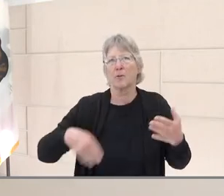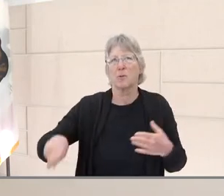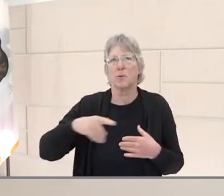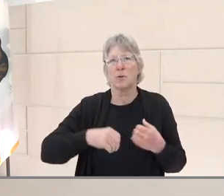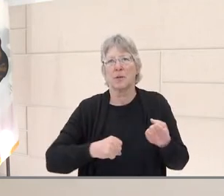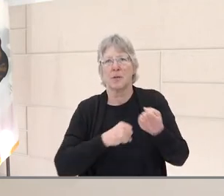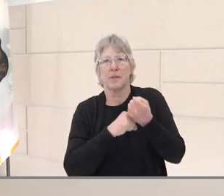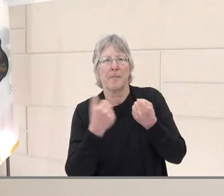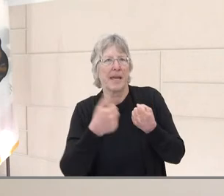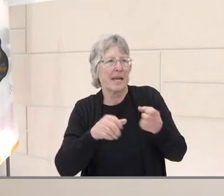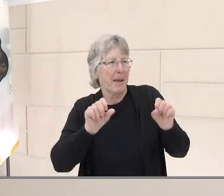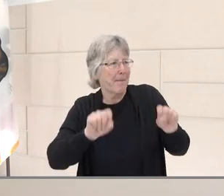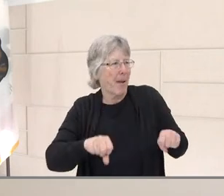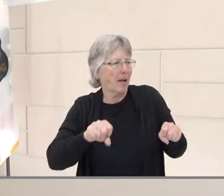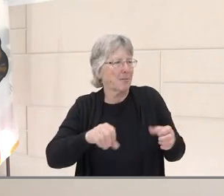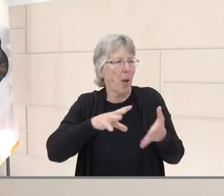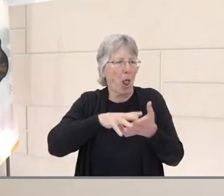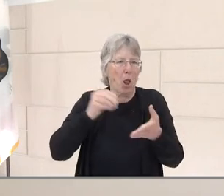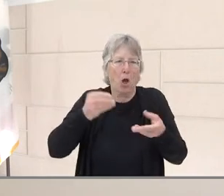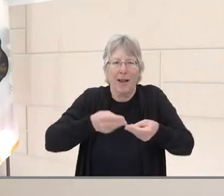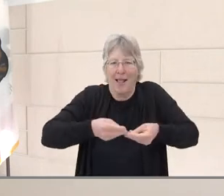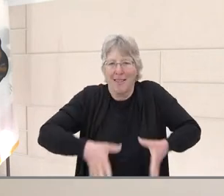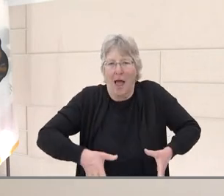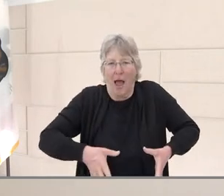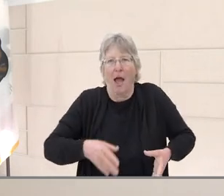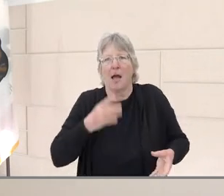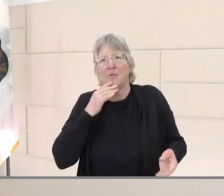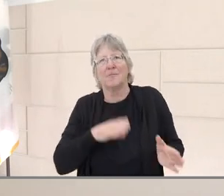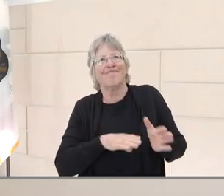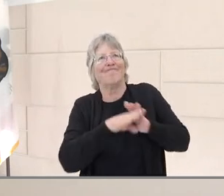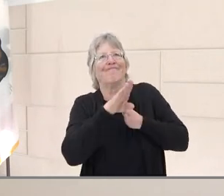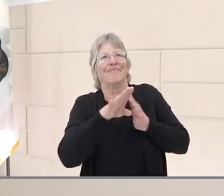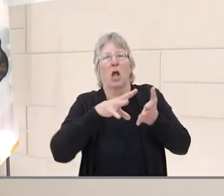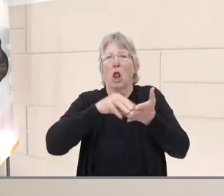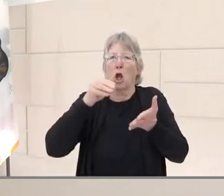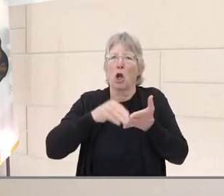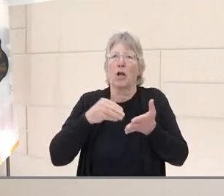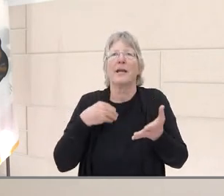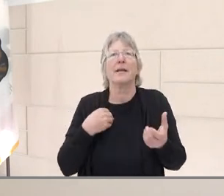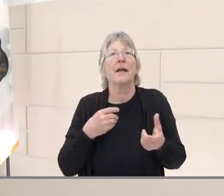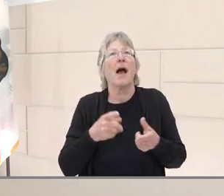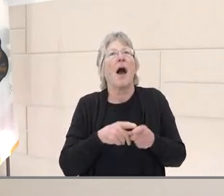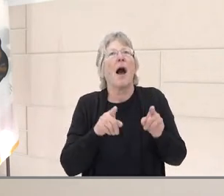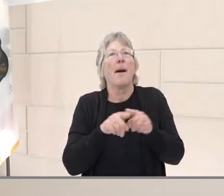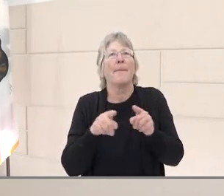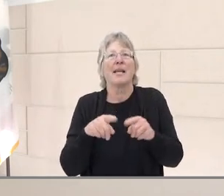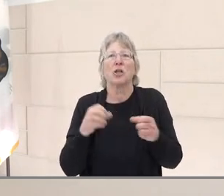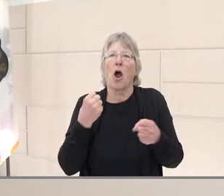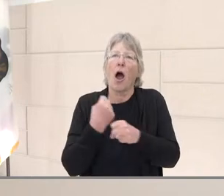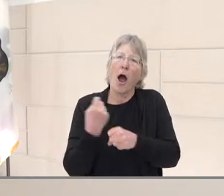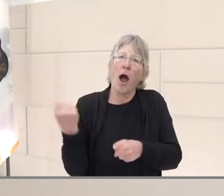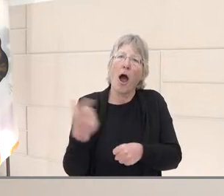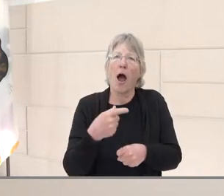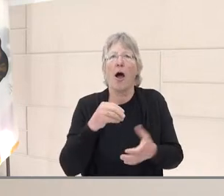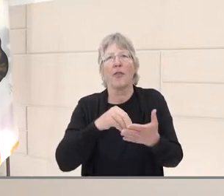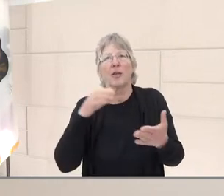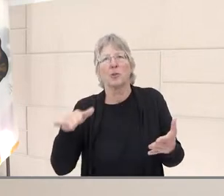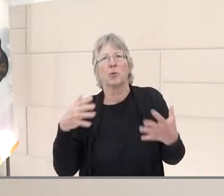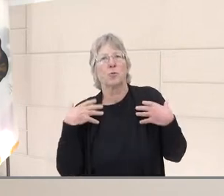ស្សដើម្បីគ្រប់គ្រងរបស់សិស្សណាដែលរៀនមិនតាន់គេសូមធ្វើយ៉ាងណាឲ្យសិស្សរៀនតាមតា